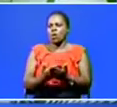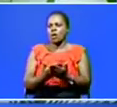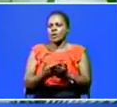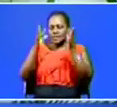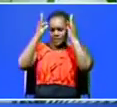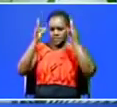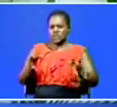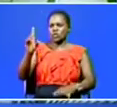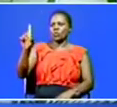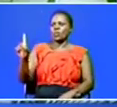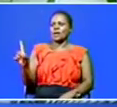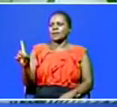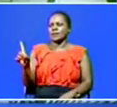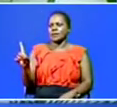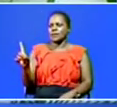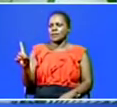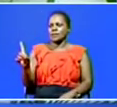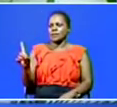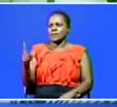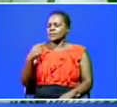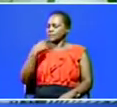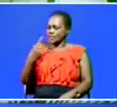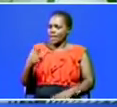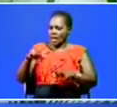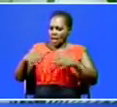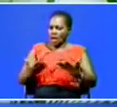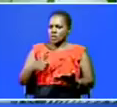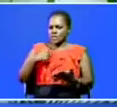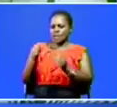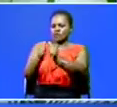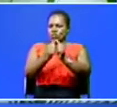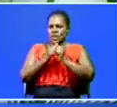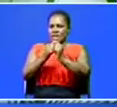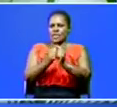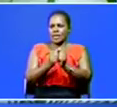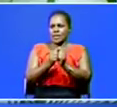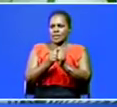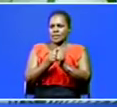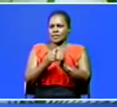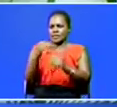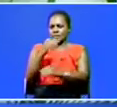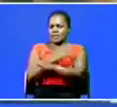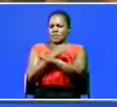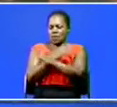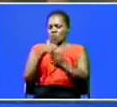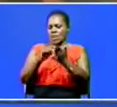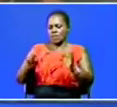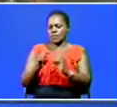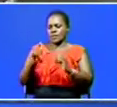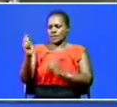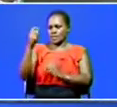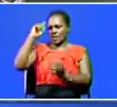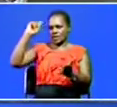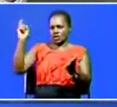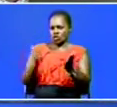kauli moja tumetamka kwamba tuko pamoja na Zimbabwe na hatutaiacha. Kenya